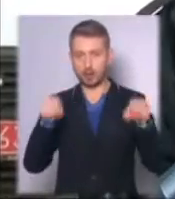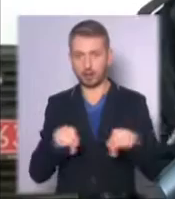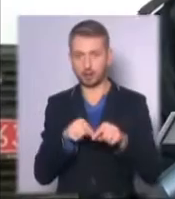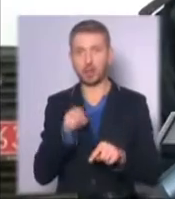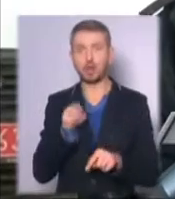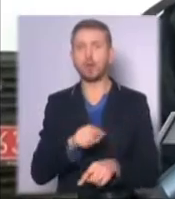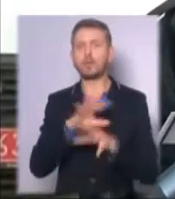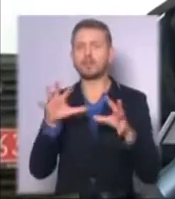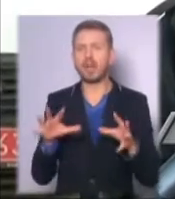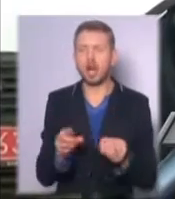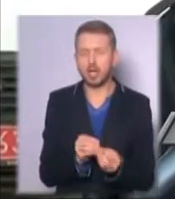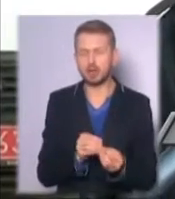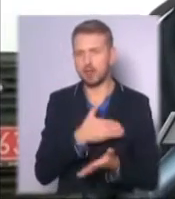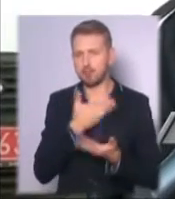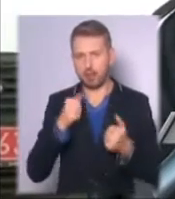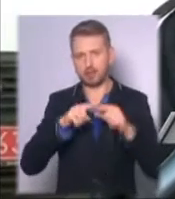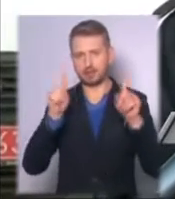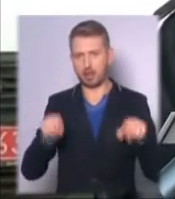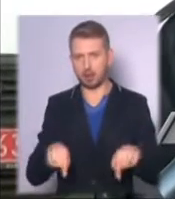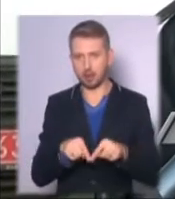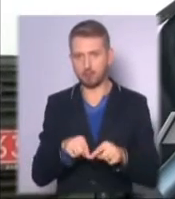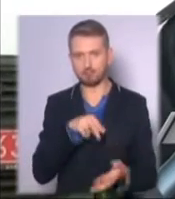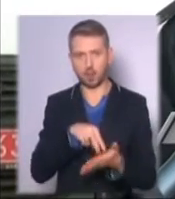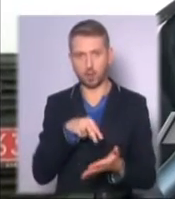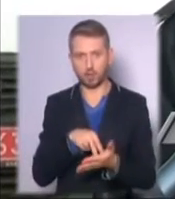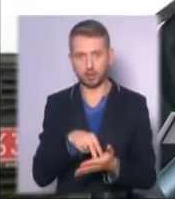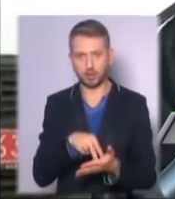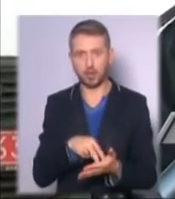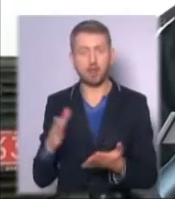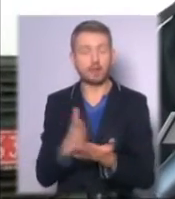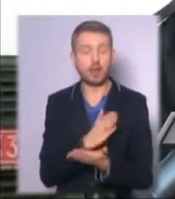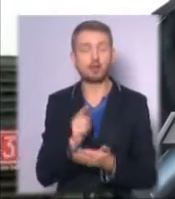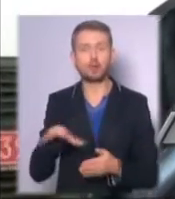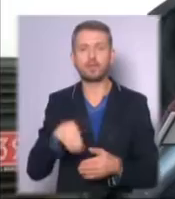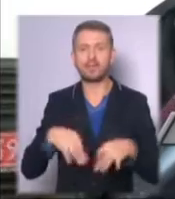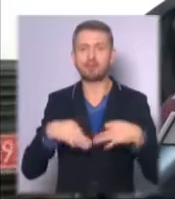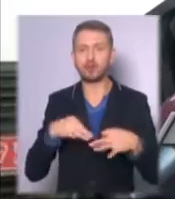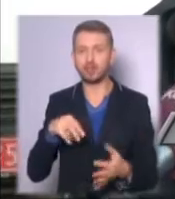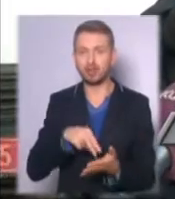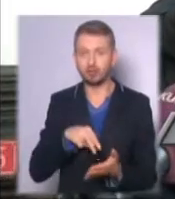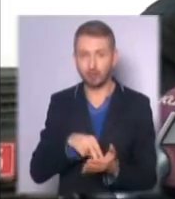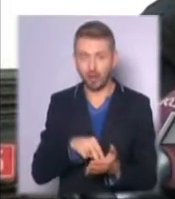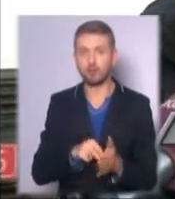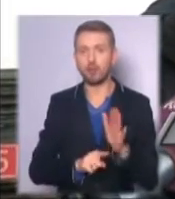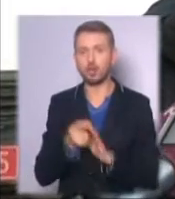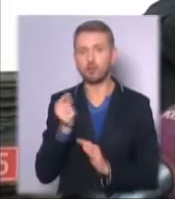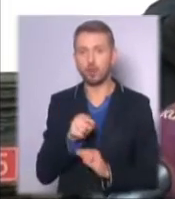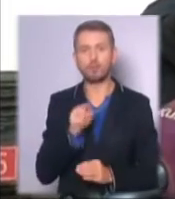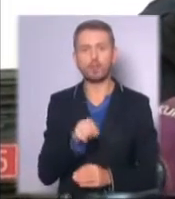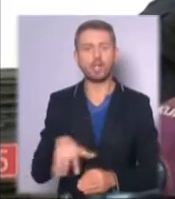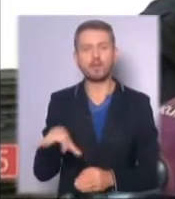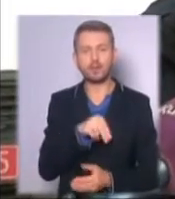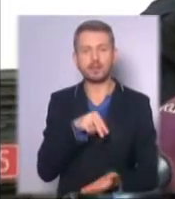взагалі знака парковки. Взагалі, тут всі машини стоять, почнемо з того, що в нас всі